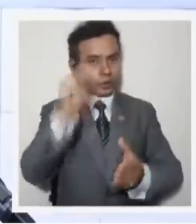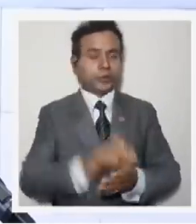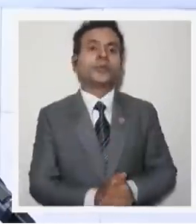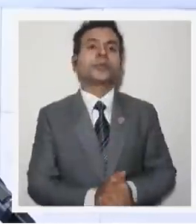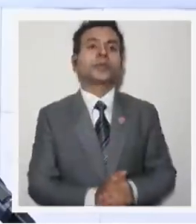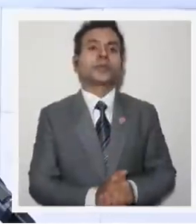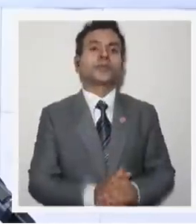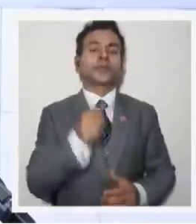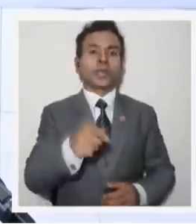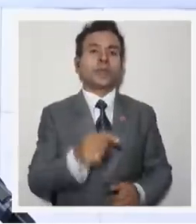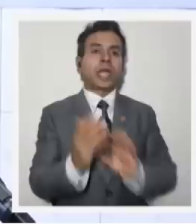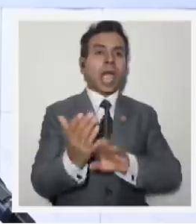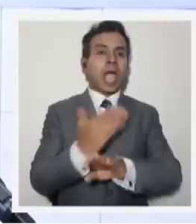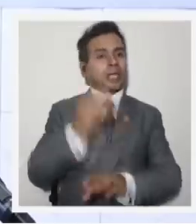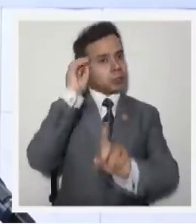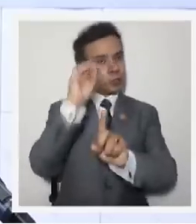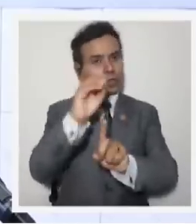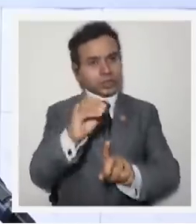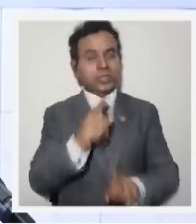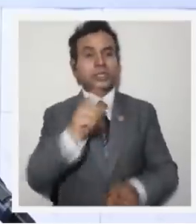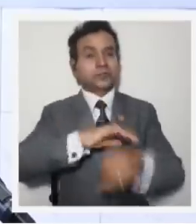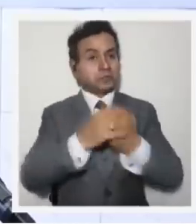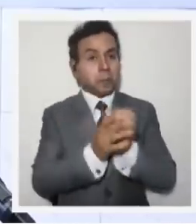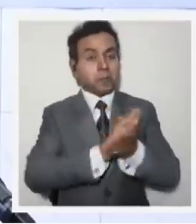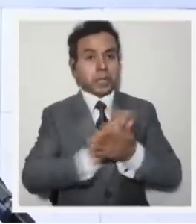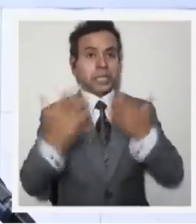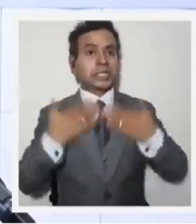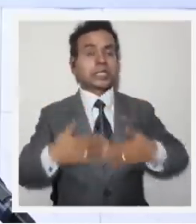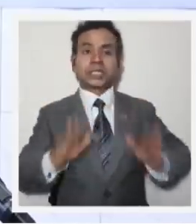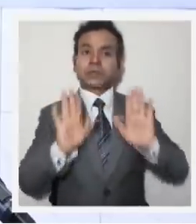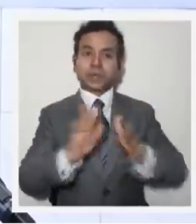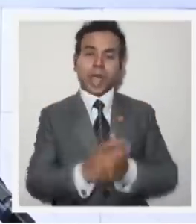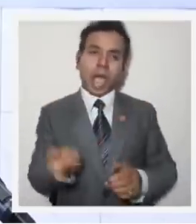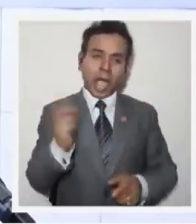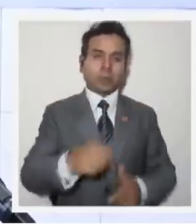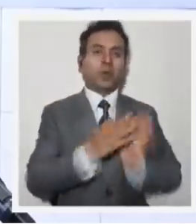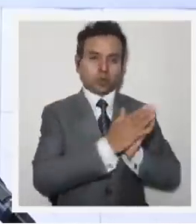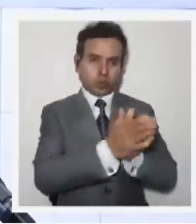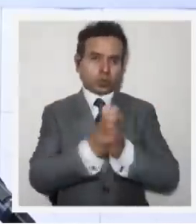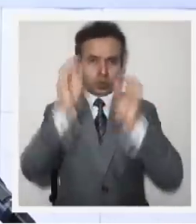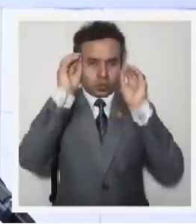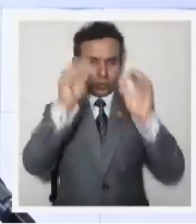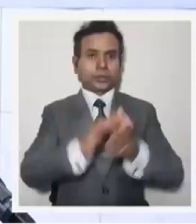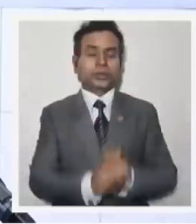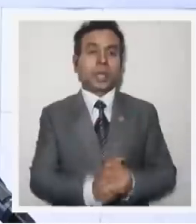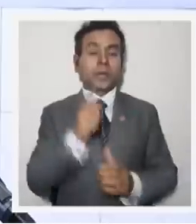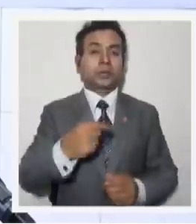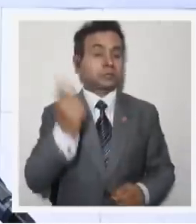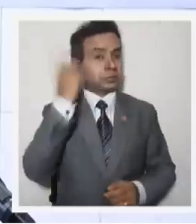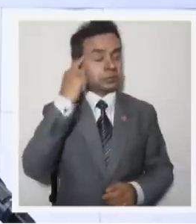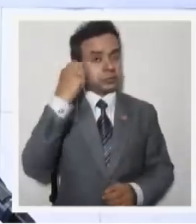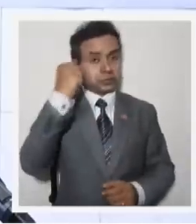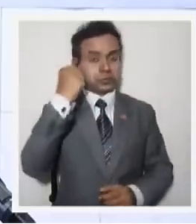এই ছিল আমাদের হাতে সর্বশেষ তথ্য। আমি প্রথমেই আজকে কিছু উপদেশের কথা বলেছি, তবে আবারও বলি যে